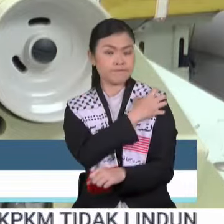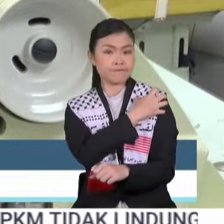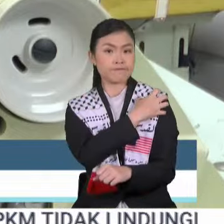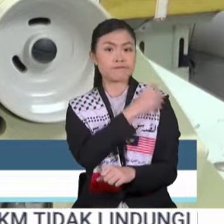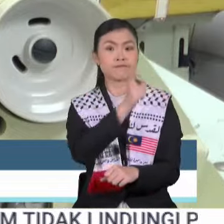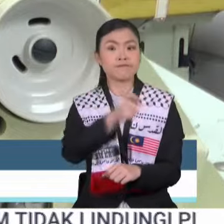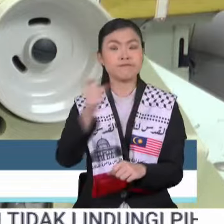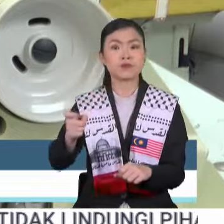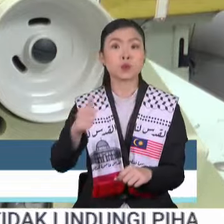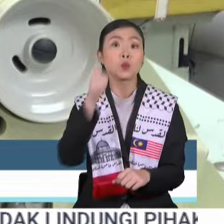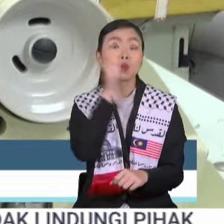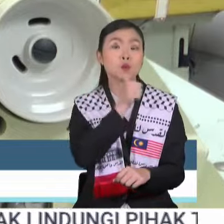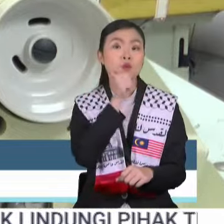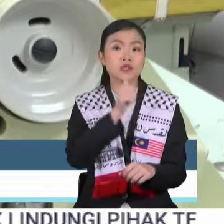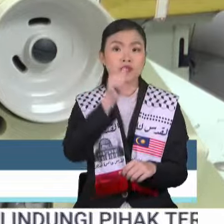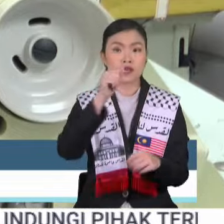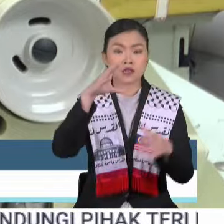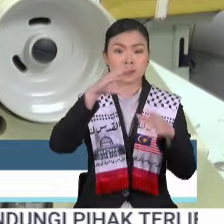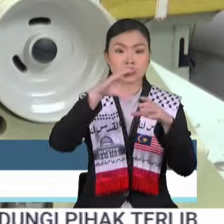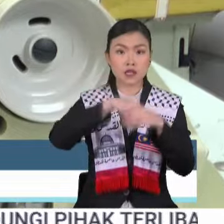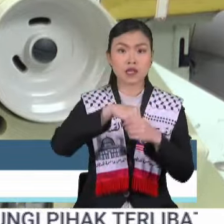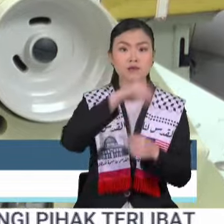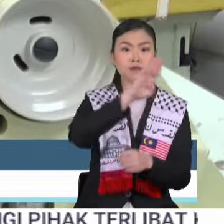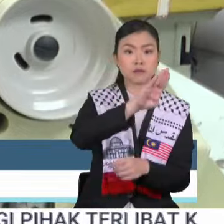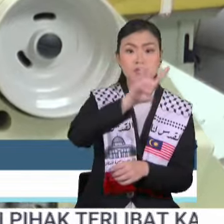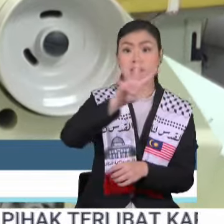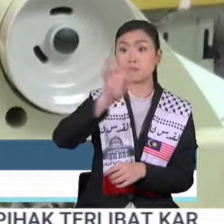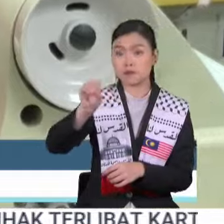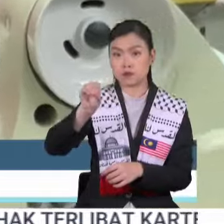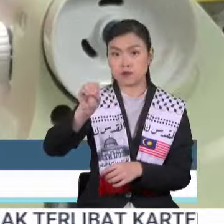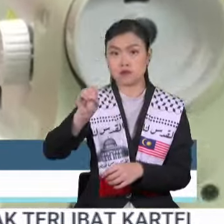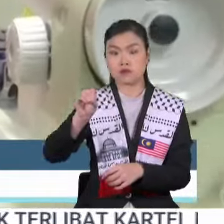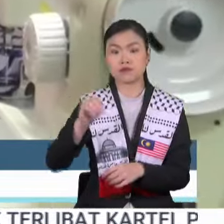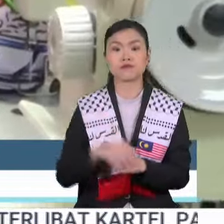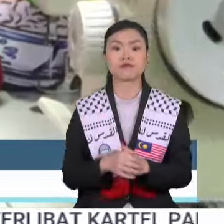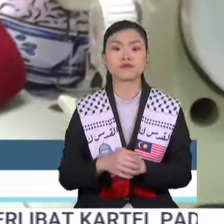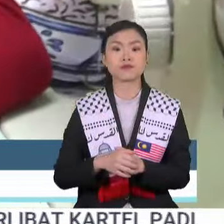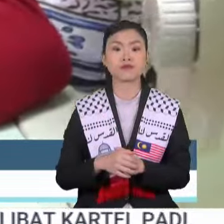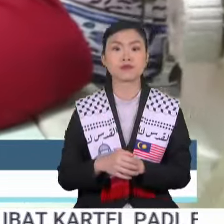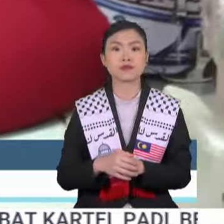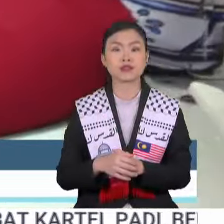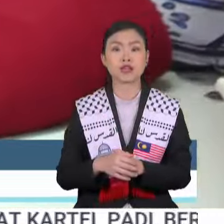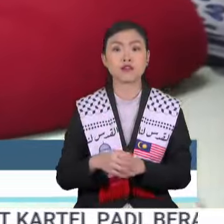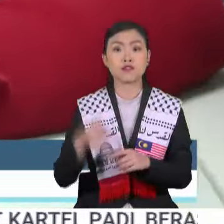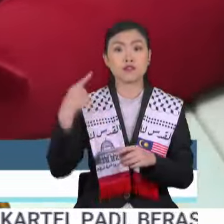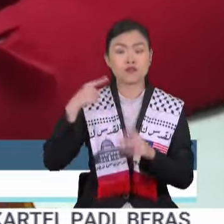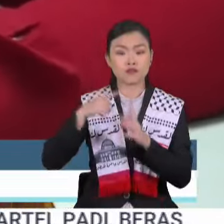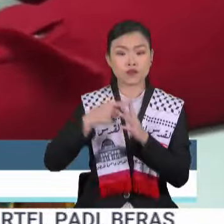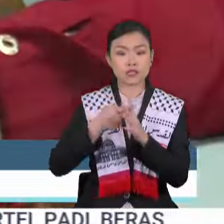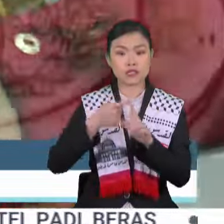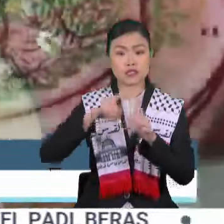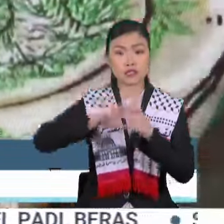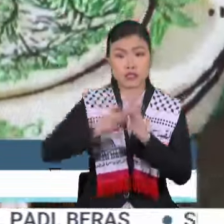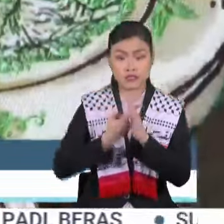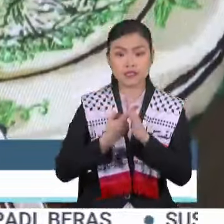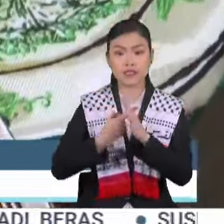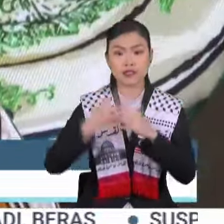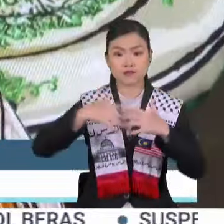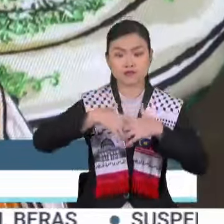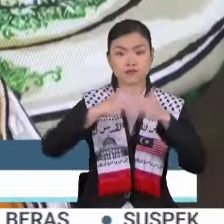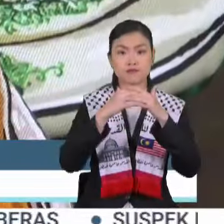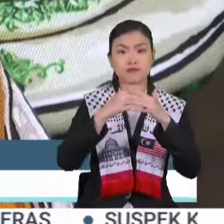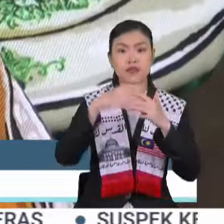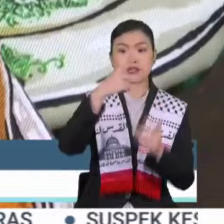wanita B40 di bawah komuniti tukang jahit. Sejak diwujudkan pada 2019,